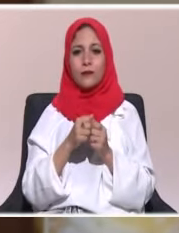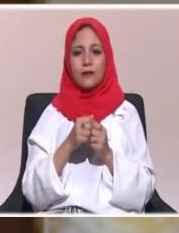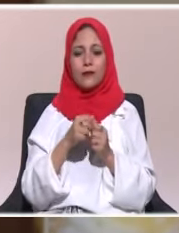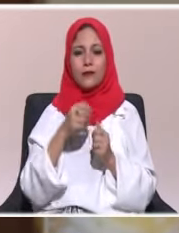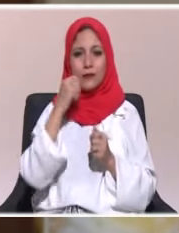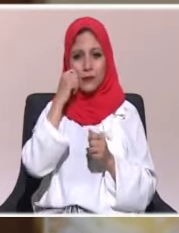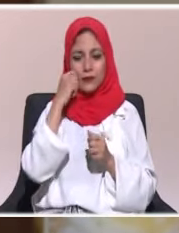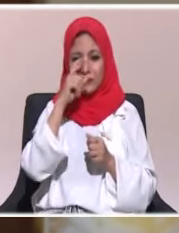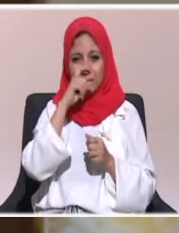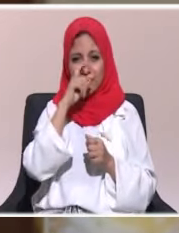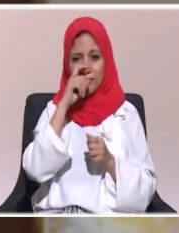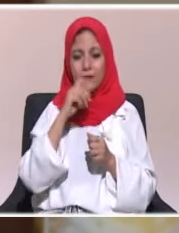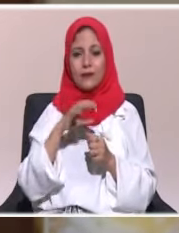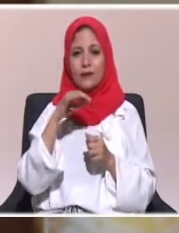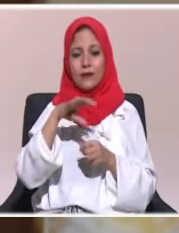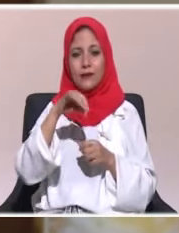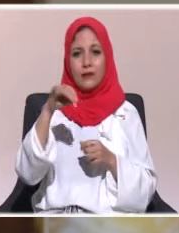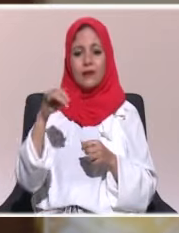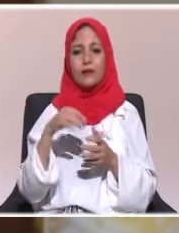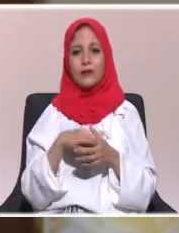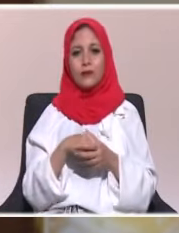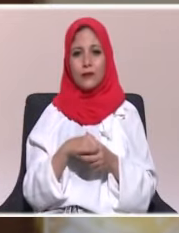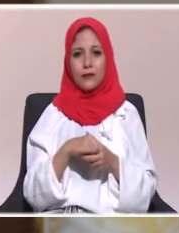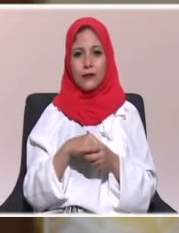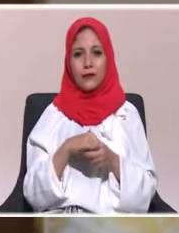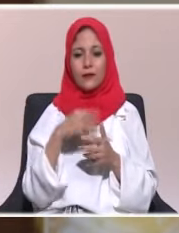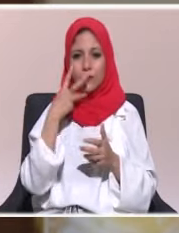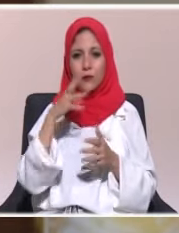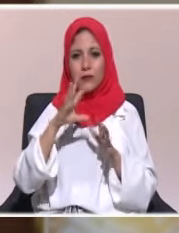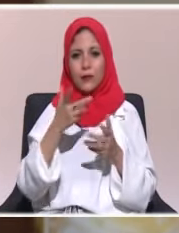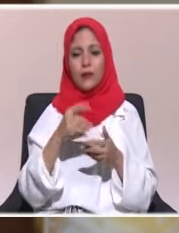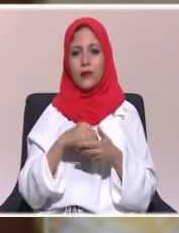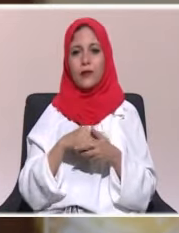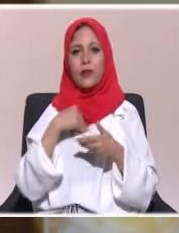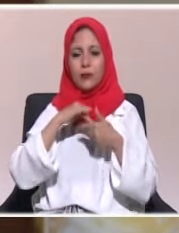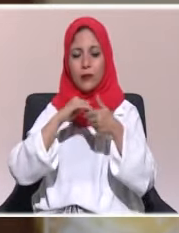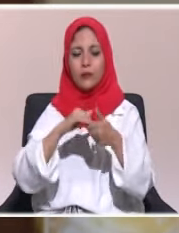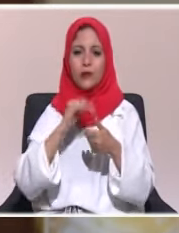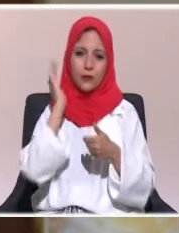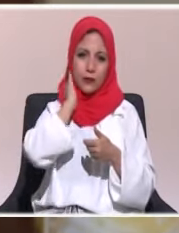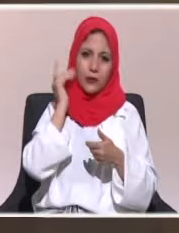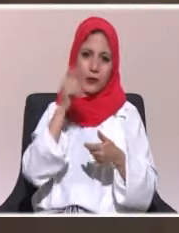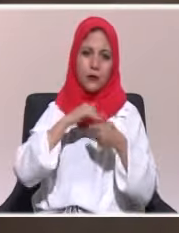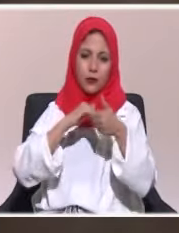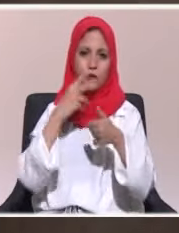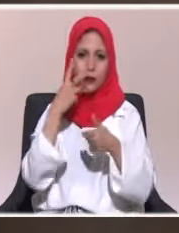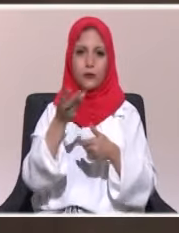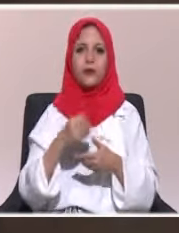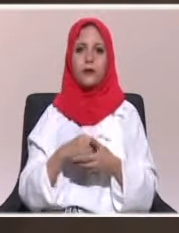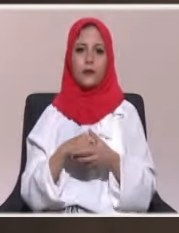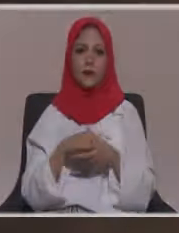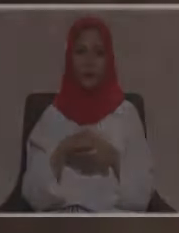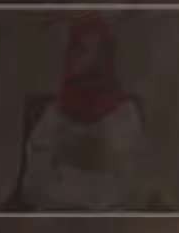زفتة الغربية، تعالوا نشوف إيه اللي تم فيها عشان نشوف كيف كانت وكيف أصبحت.